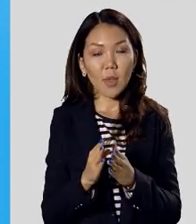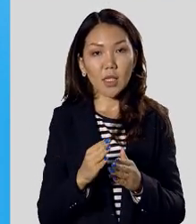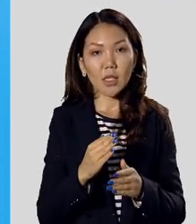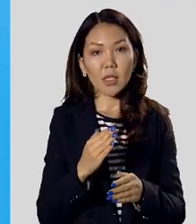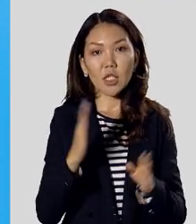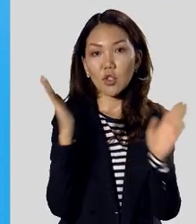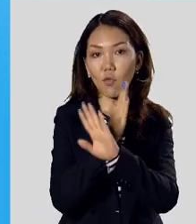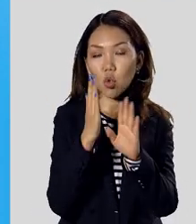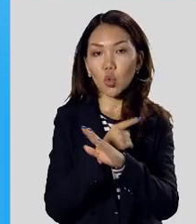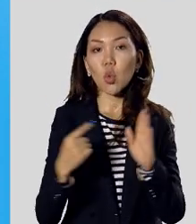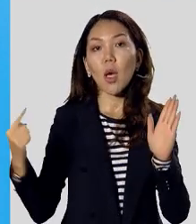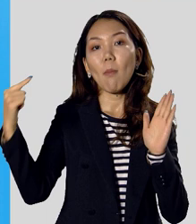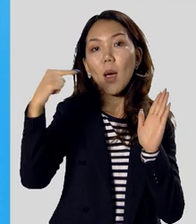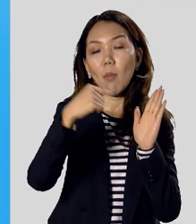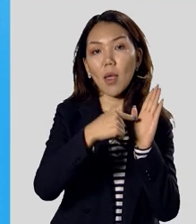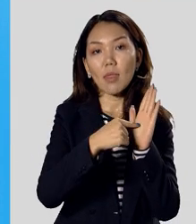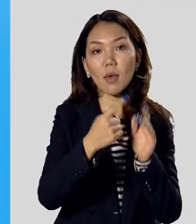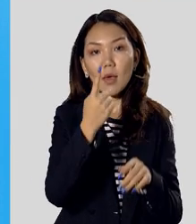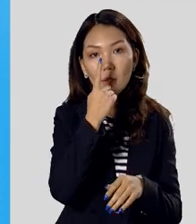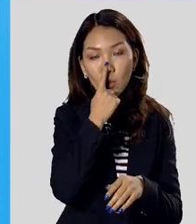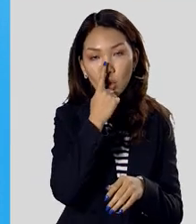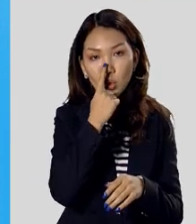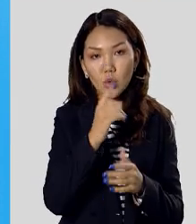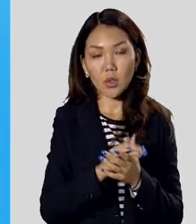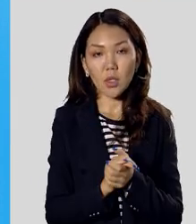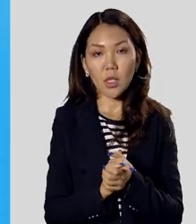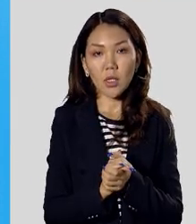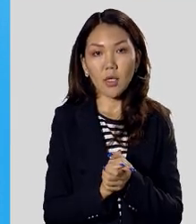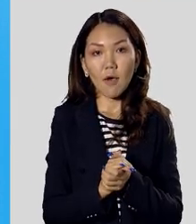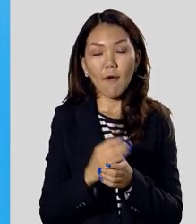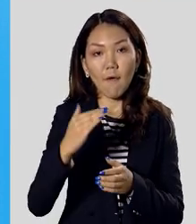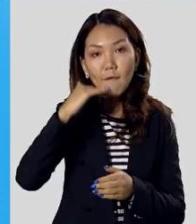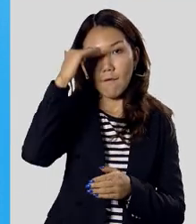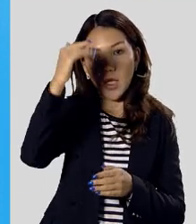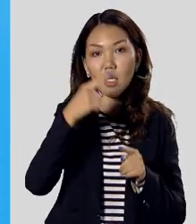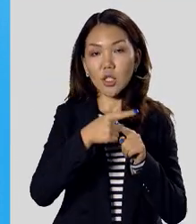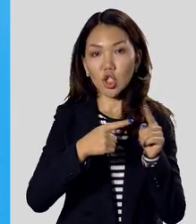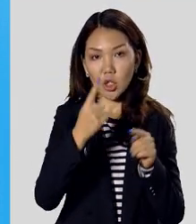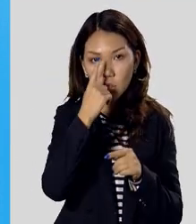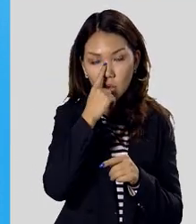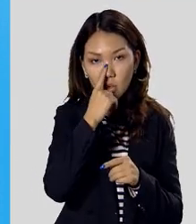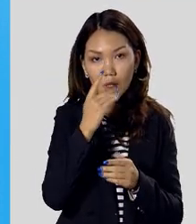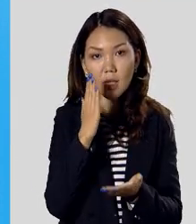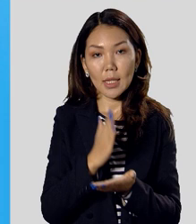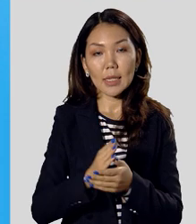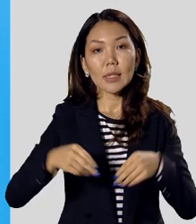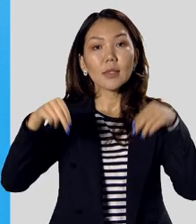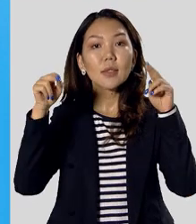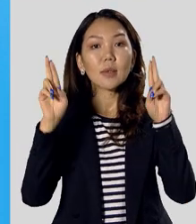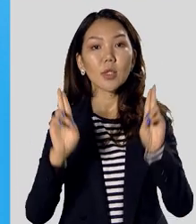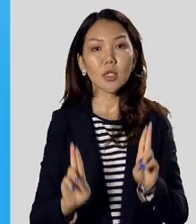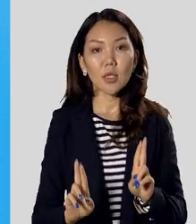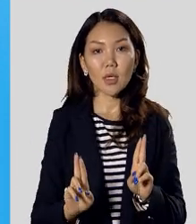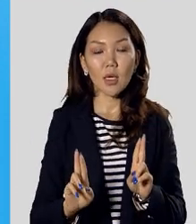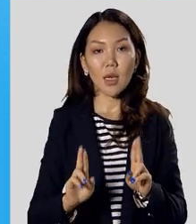воздуха попадают в полость носа. Здесь, в верхней части, находится специальная